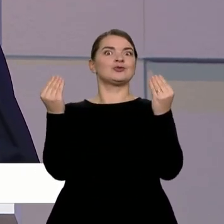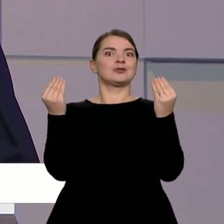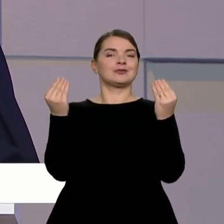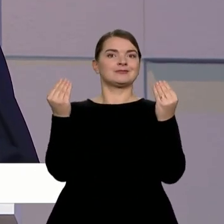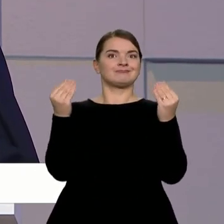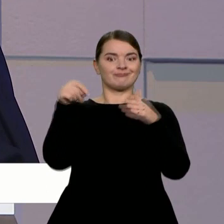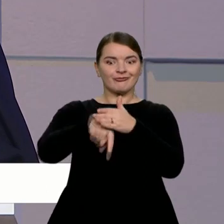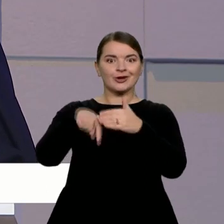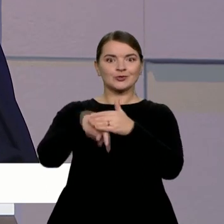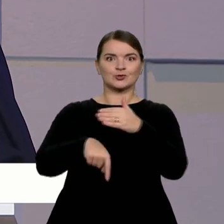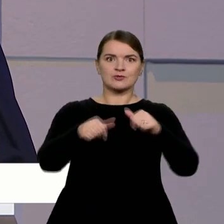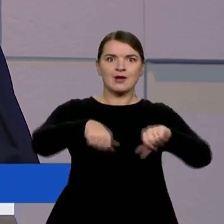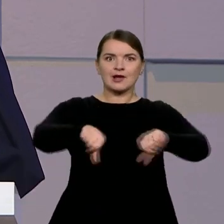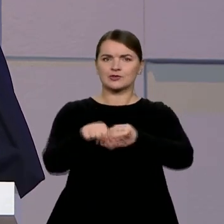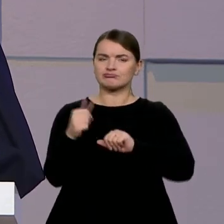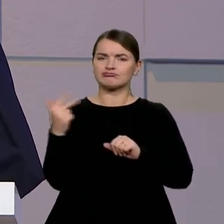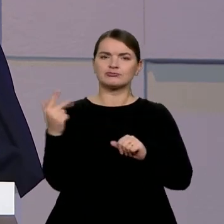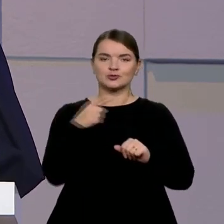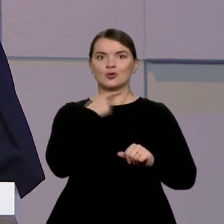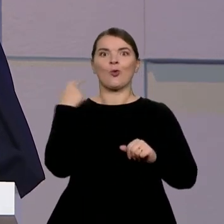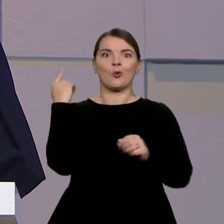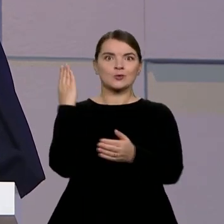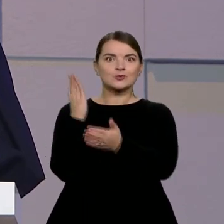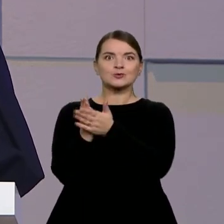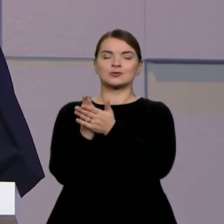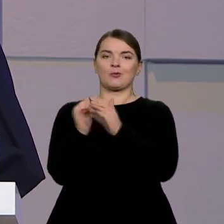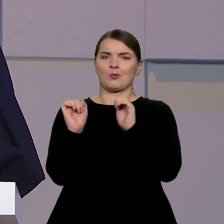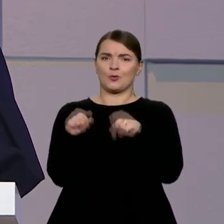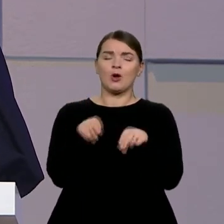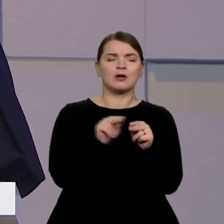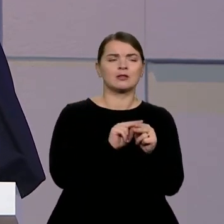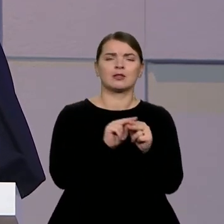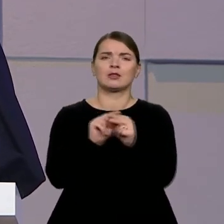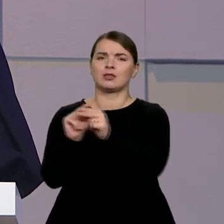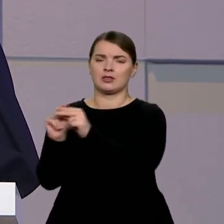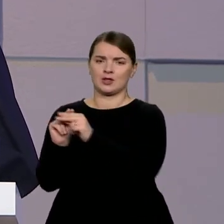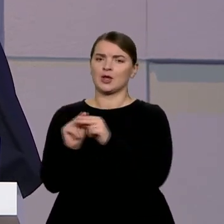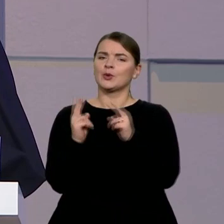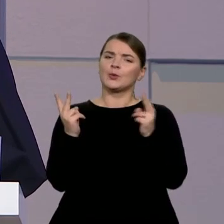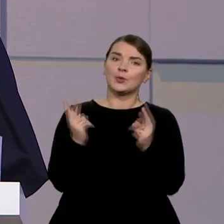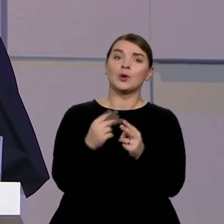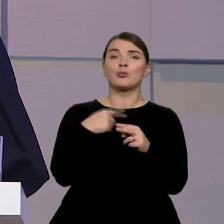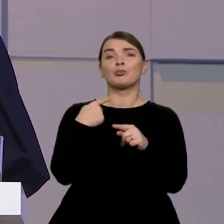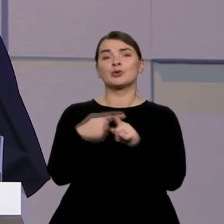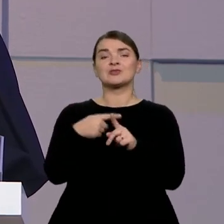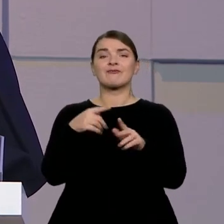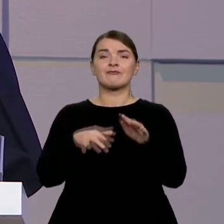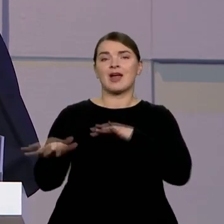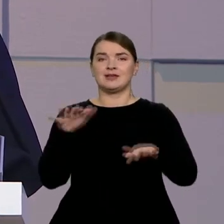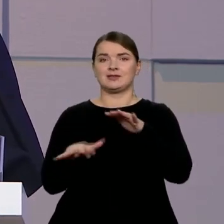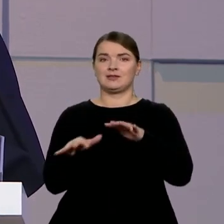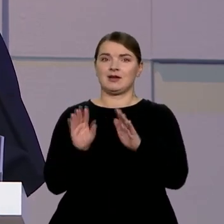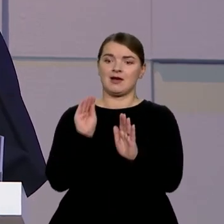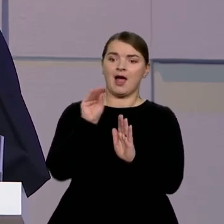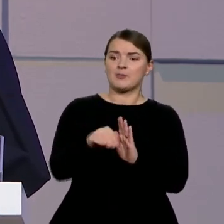turi tiek ežerų, prie kurių tikrai dar reikia padirbėti prie jų įveiklinimo, arba kaip pasakyti tam, kad galima būtų jais naudotis.